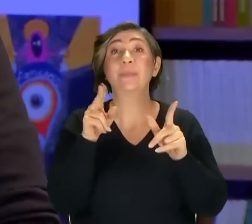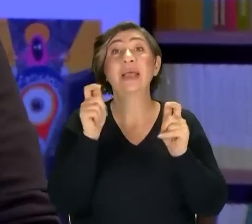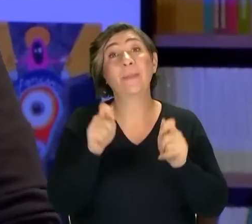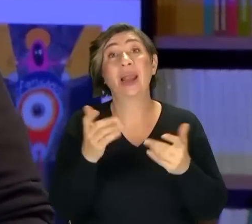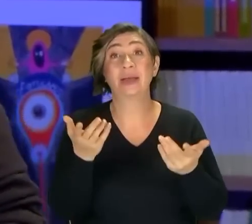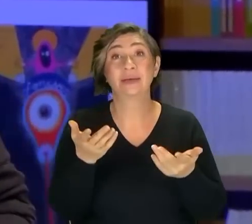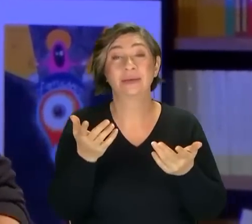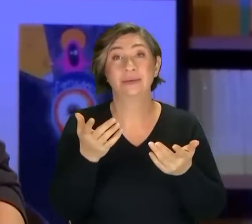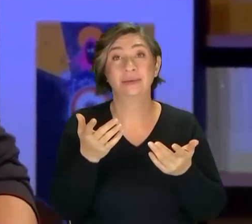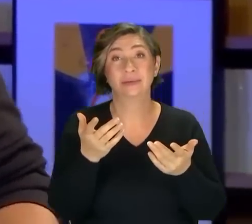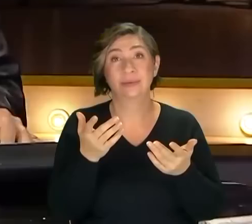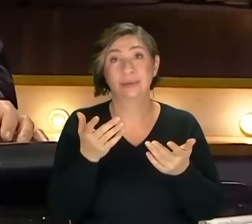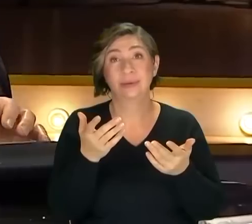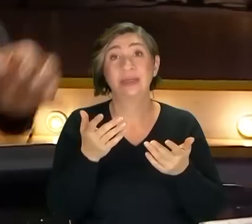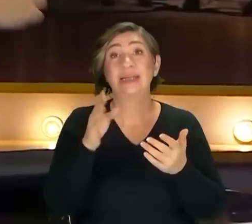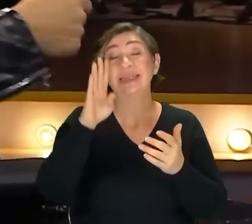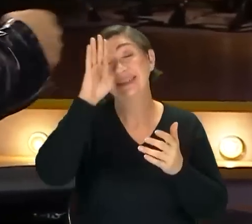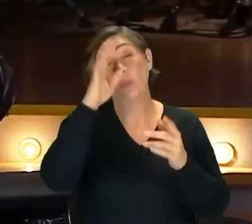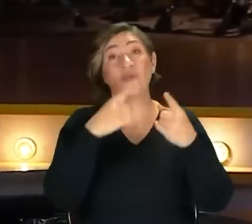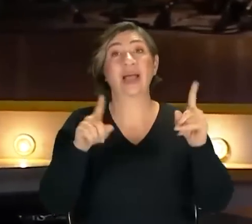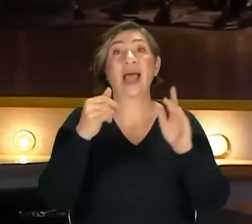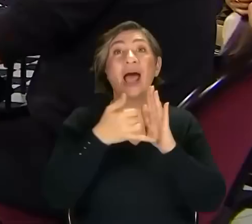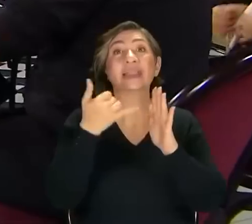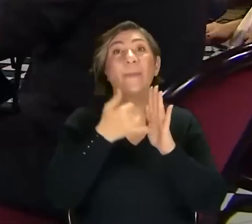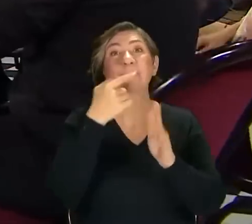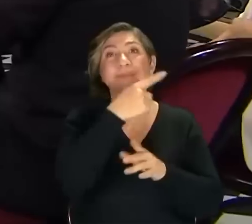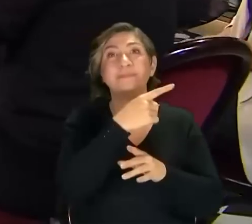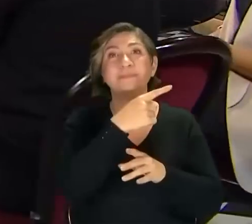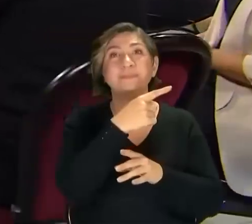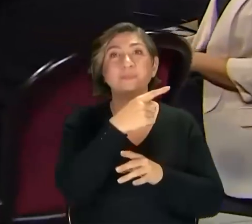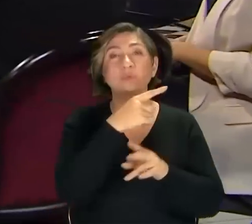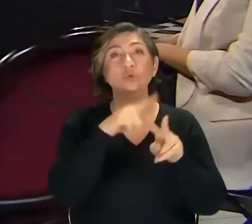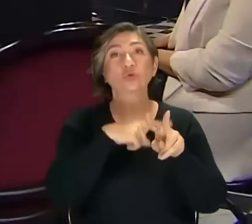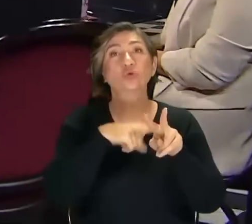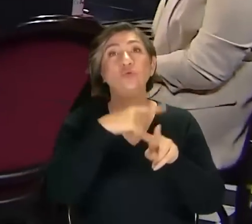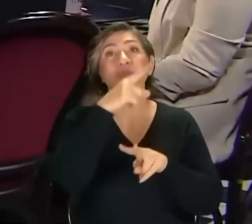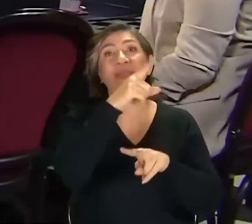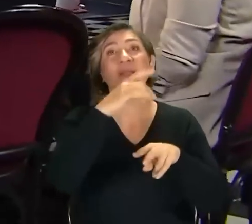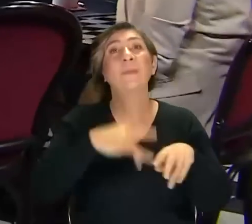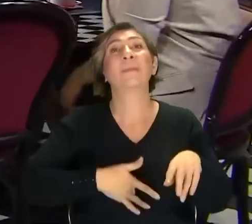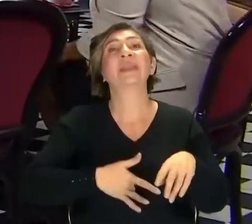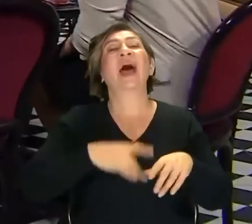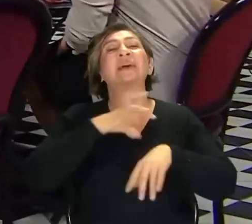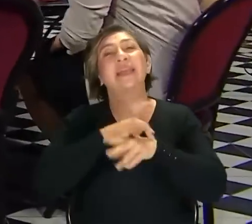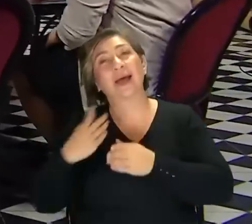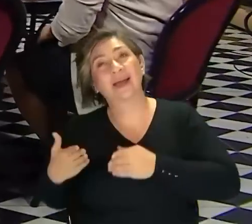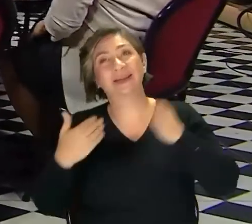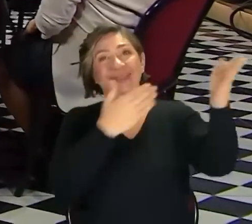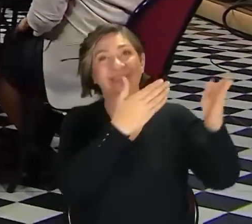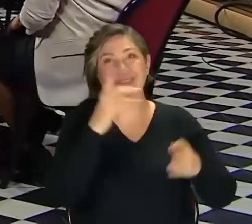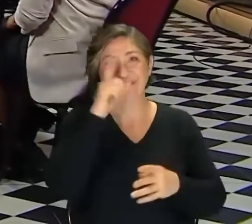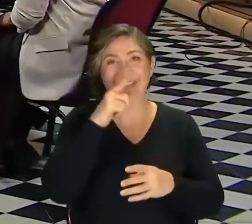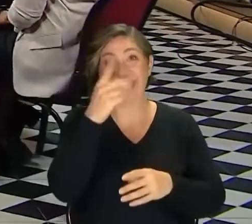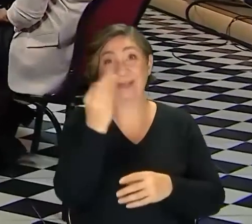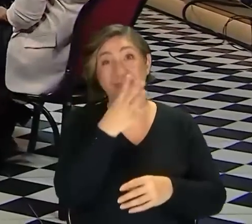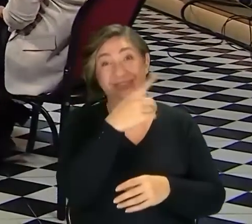de yorum eklerler. Yok. Yani bu yüzden yani İstanbul'un kendine has bir şey yok ki. Değil mi? Şey yok. Yusuf sen mide fesadından hastaneye kaldırdın. Bunu